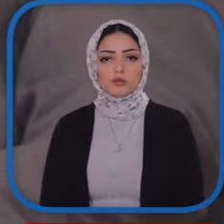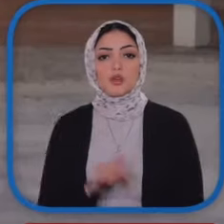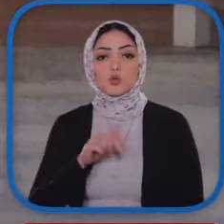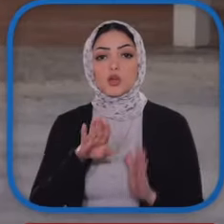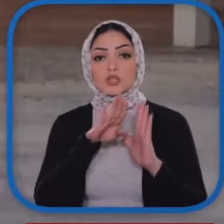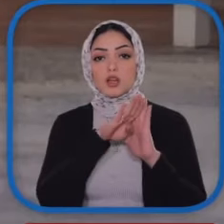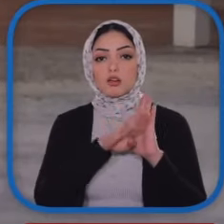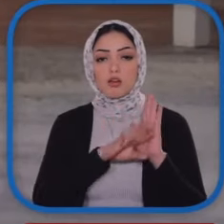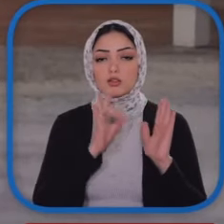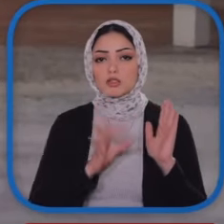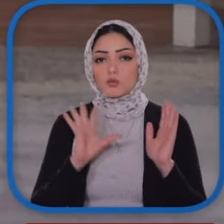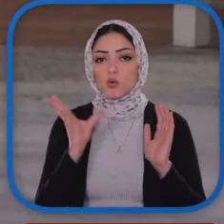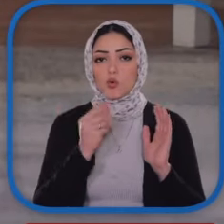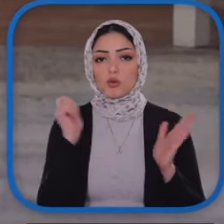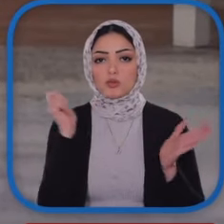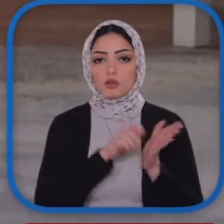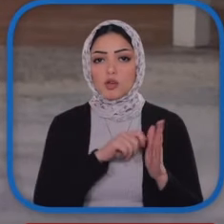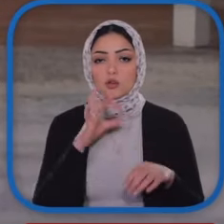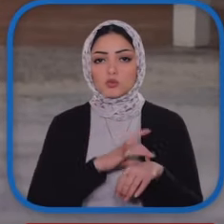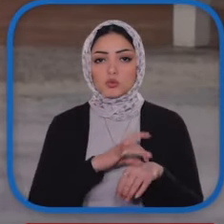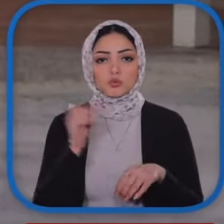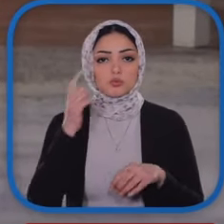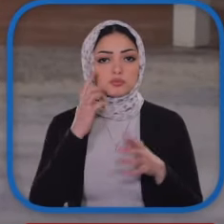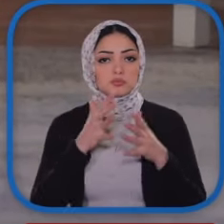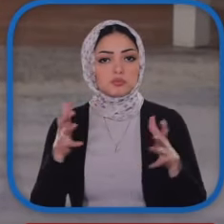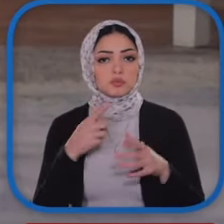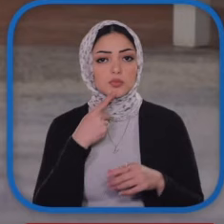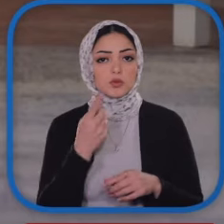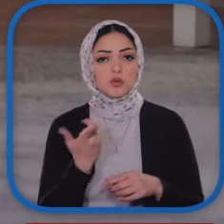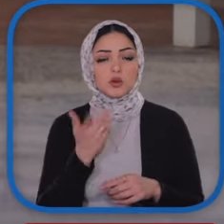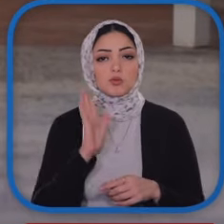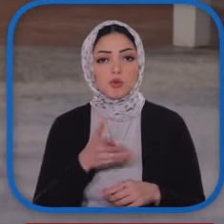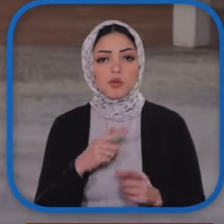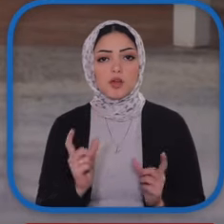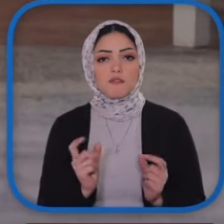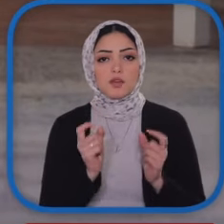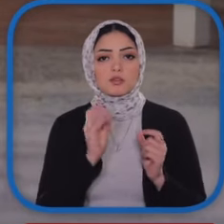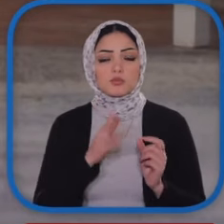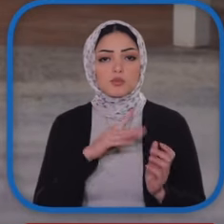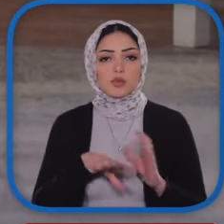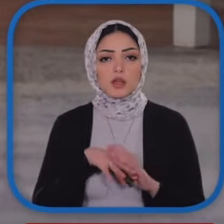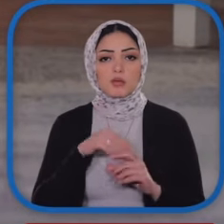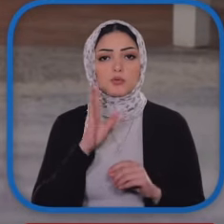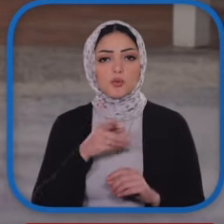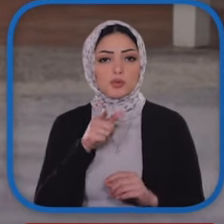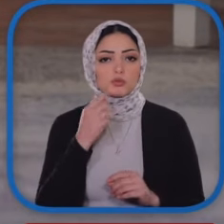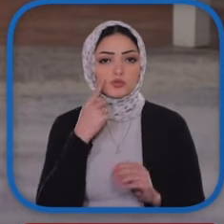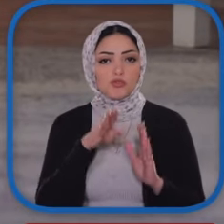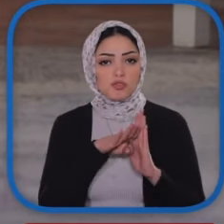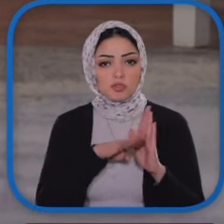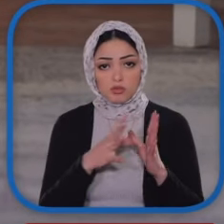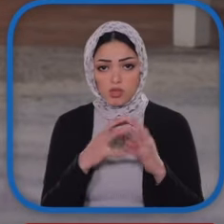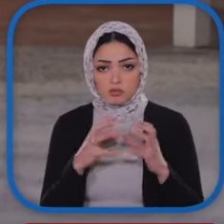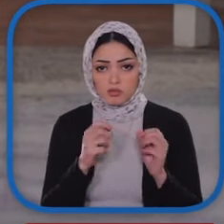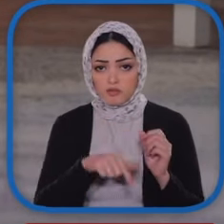فيروس بي. الإجراءات التقييمية اللي بيخضع عليها مريض فيروس بي ممكن بناء عليها يتم تصنيف المريض